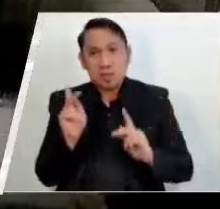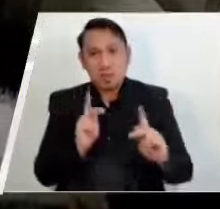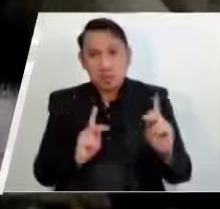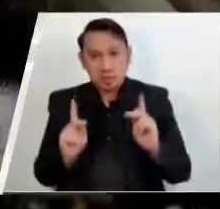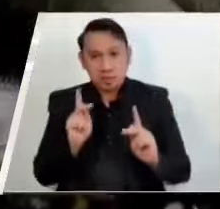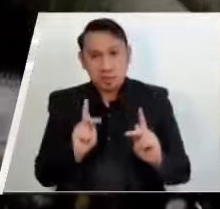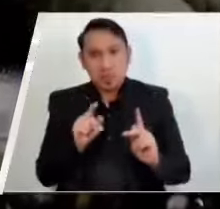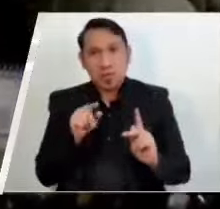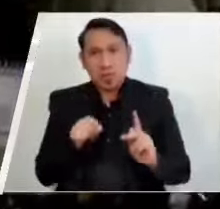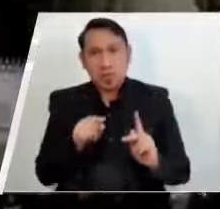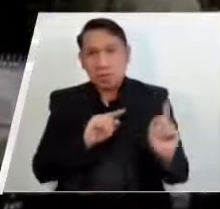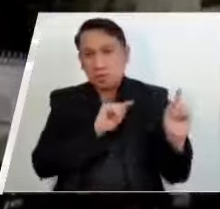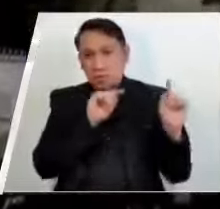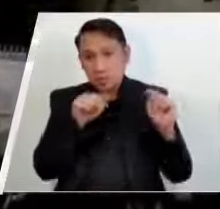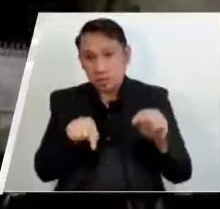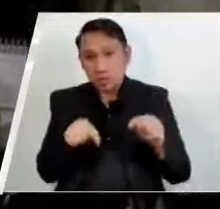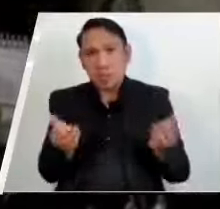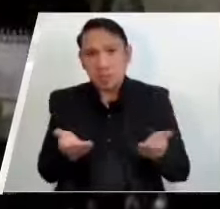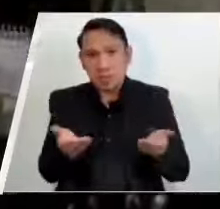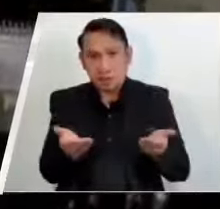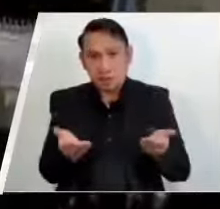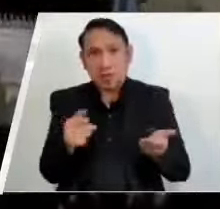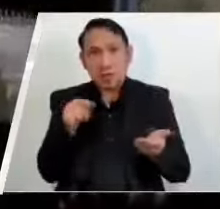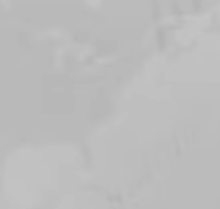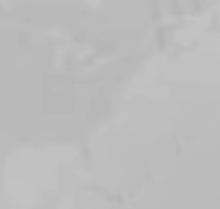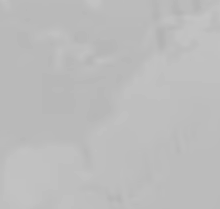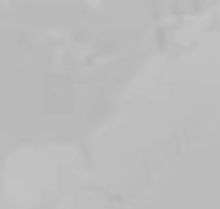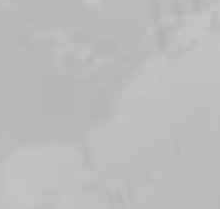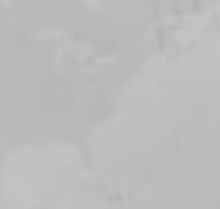dumarating pa rin para makibahagi sa